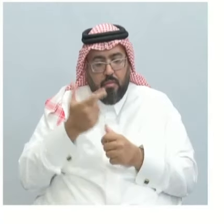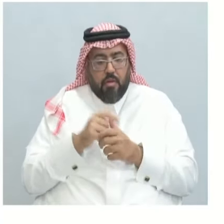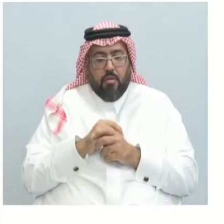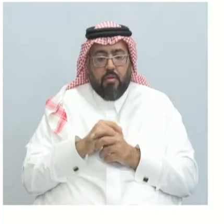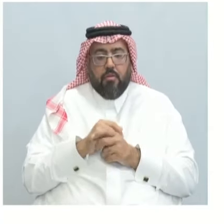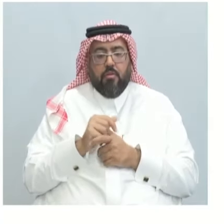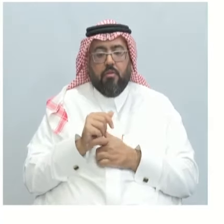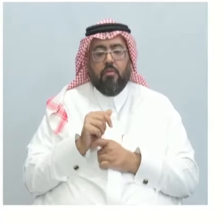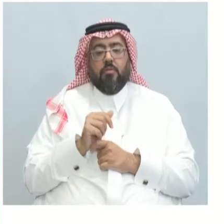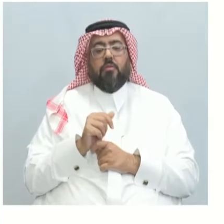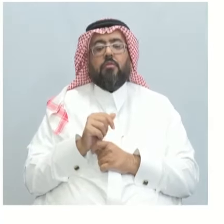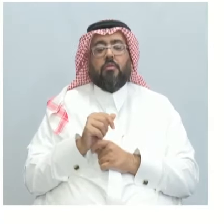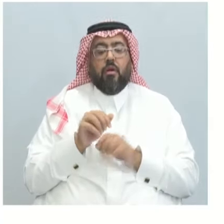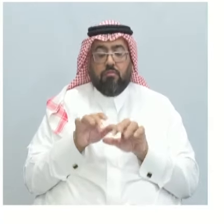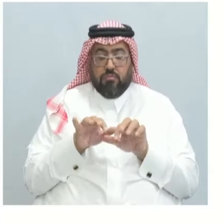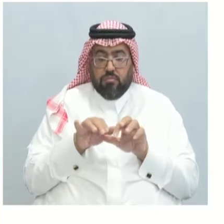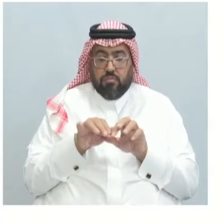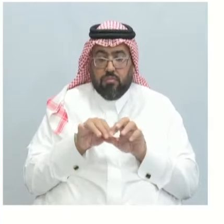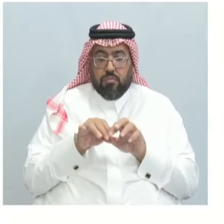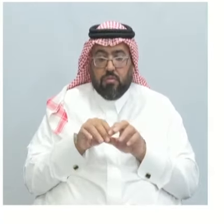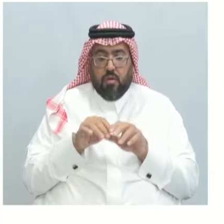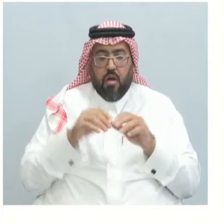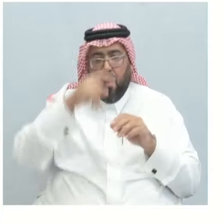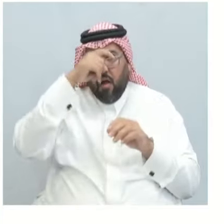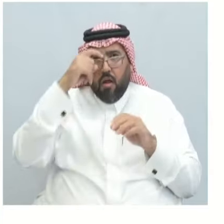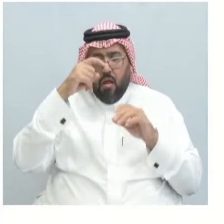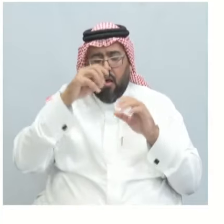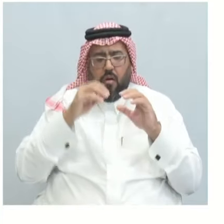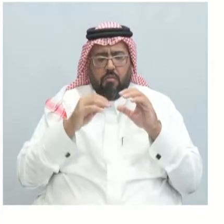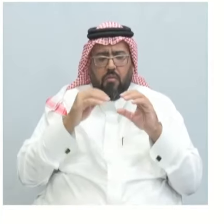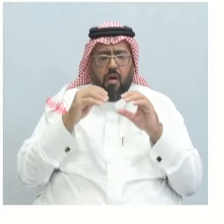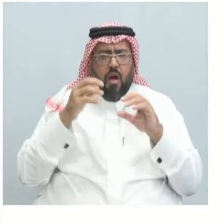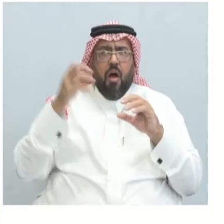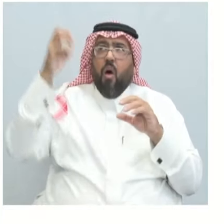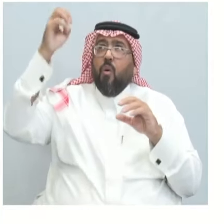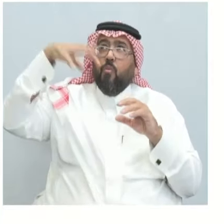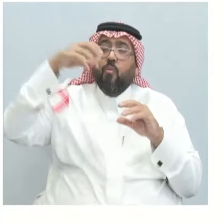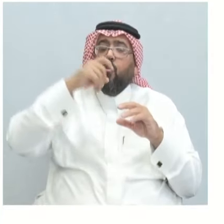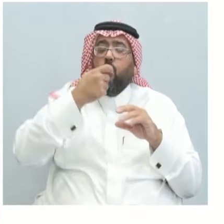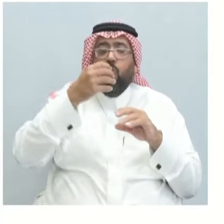الحاسب لا تستخدم الحاسب في درجات حراره او رطوبه